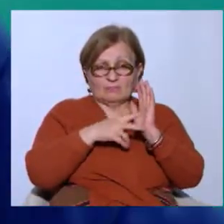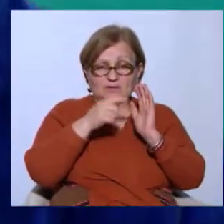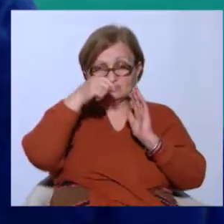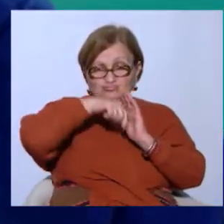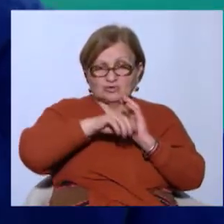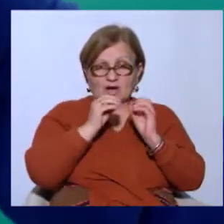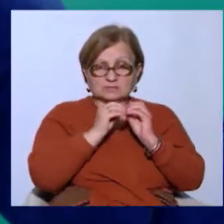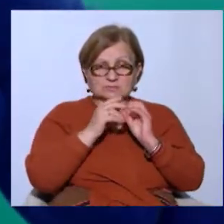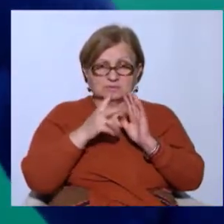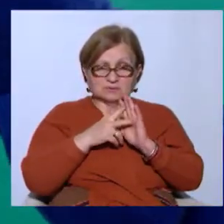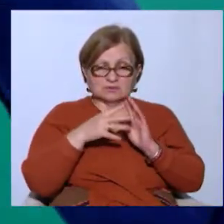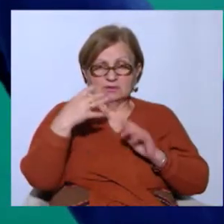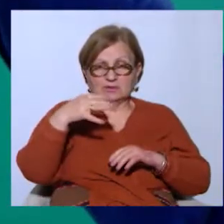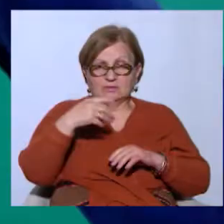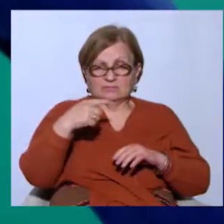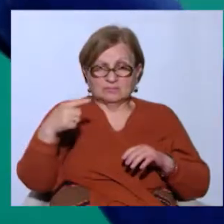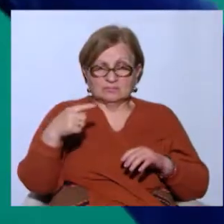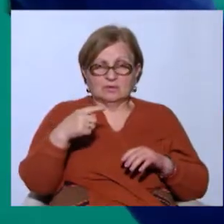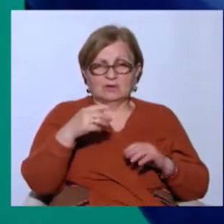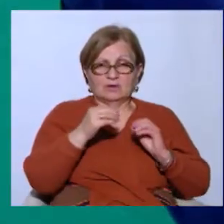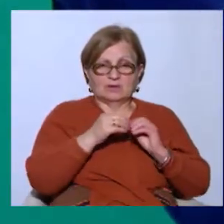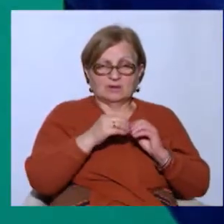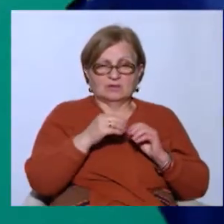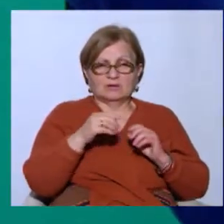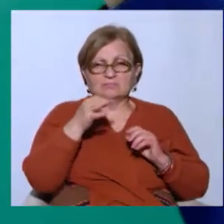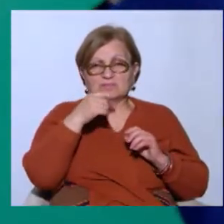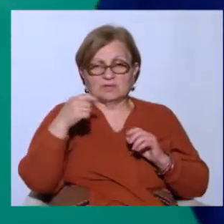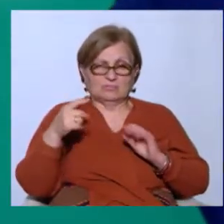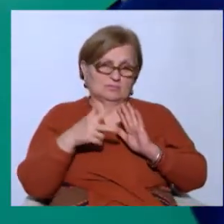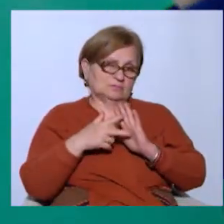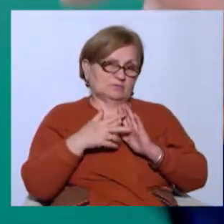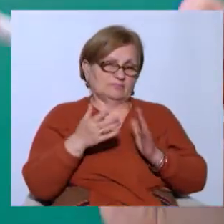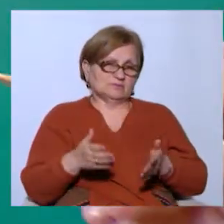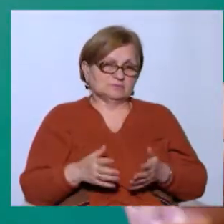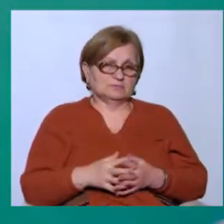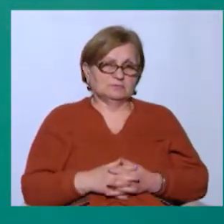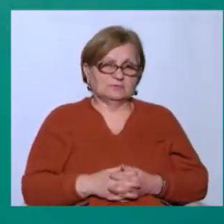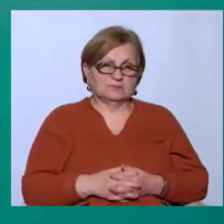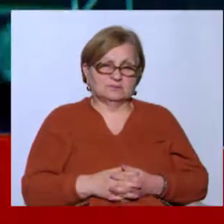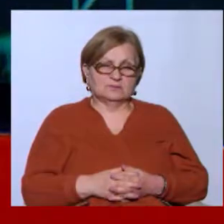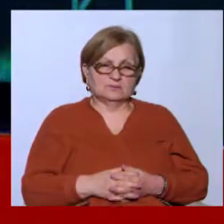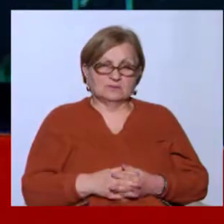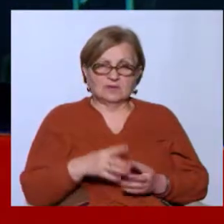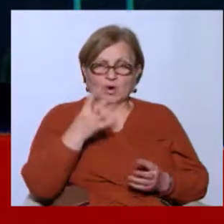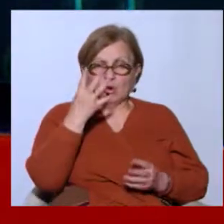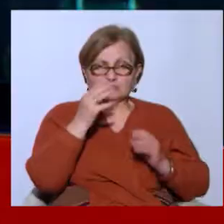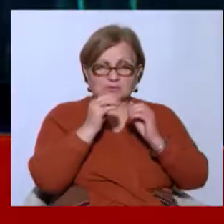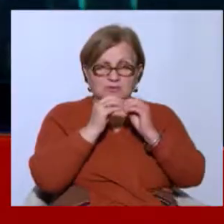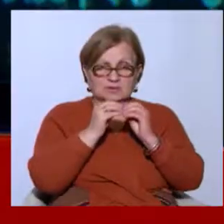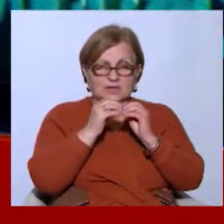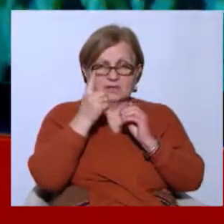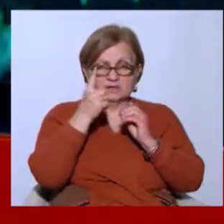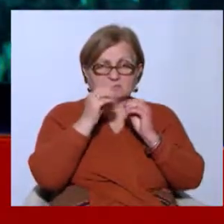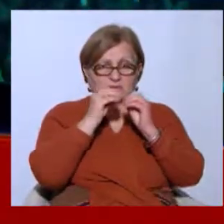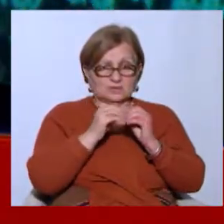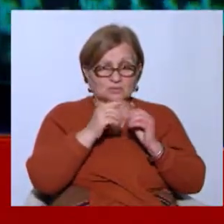8, ამიტომ 40-ს მე ჯერ გამოვაკლებ 10-ს და შემდეგ გამოვაკლებ 8-ს. 4 ათეულს თუ გამოვაკლებთ